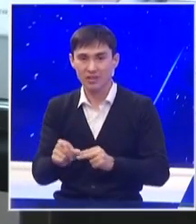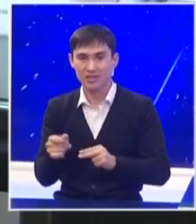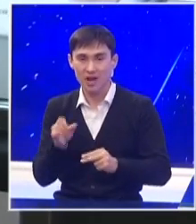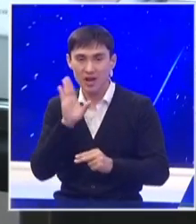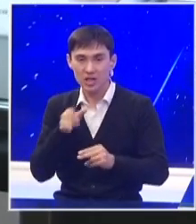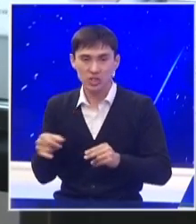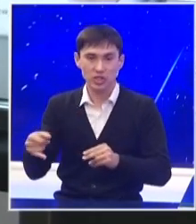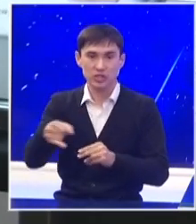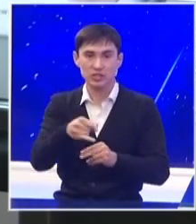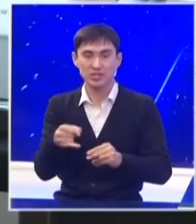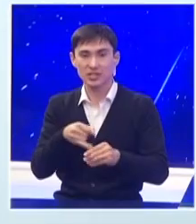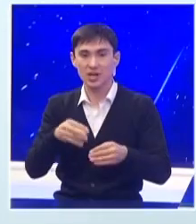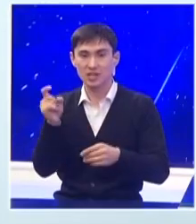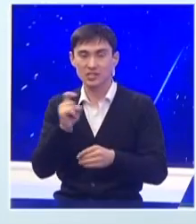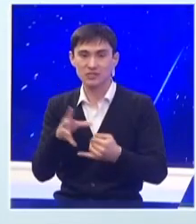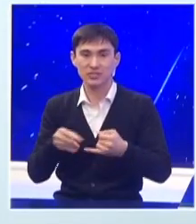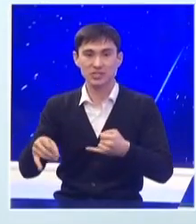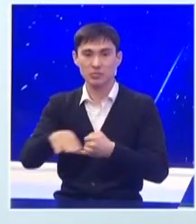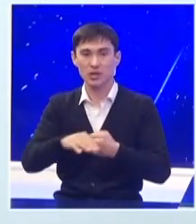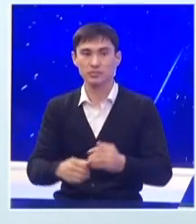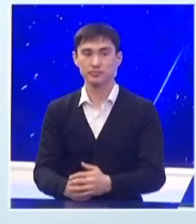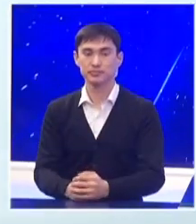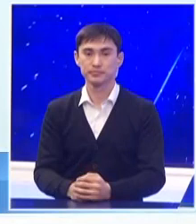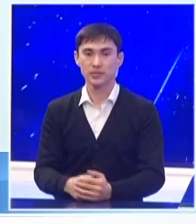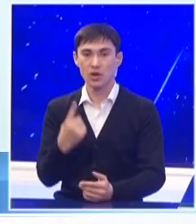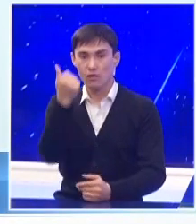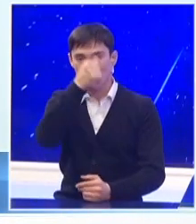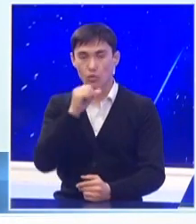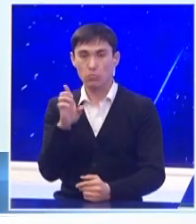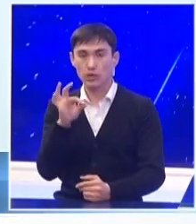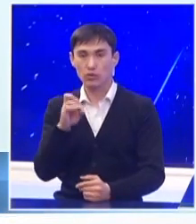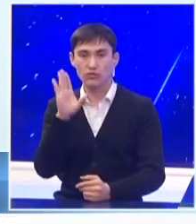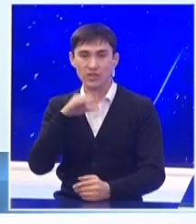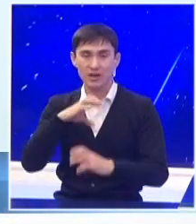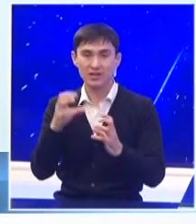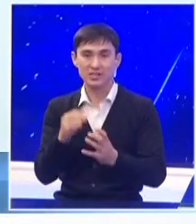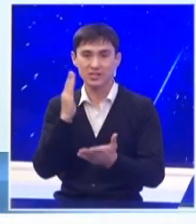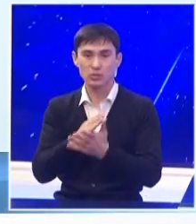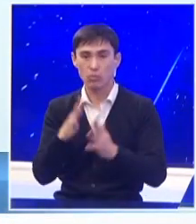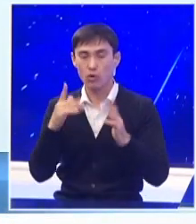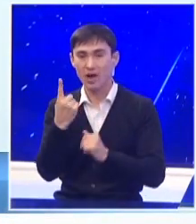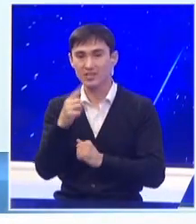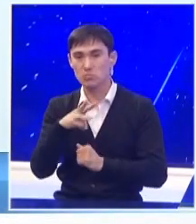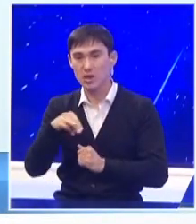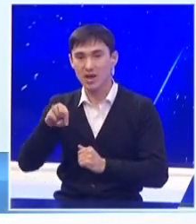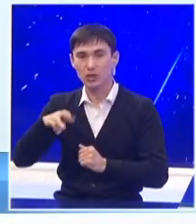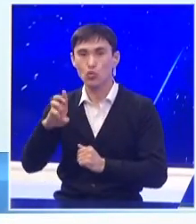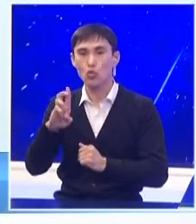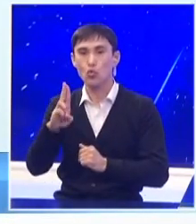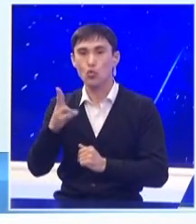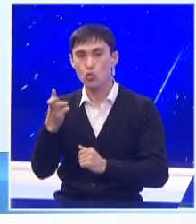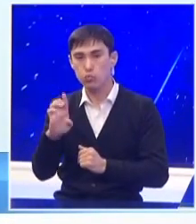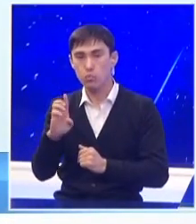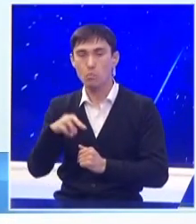орошения сельскохозяйственных земель. В год в Бартагайское водохранилище поступает более 1 миллиарда кубических